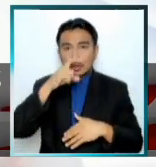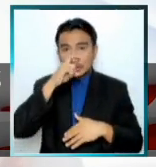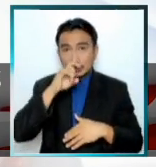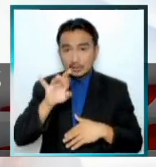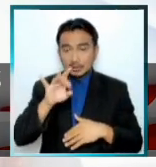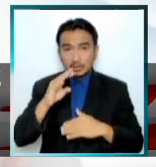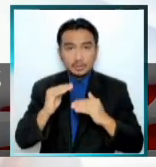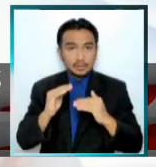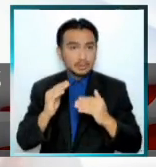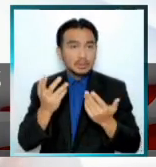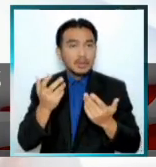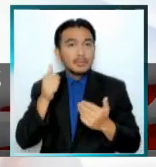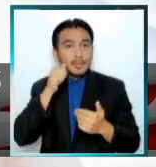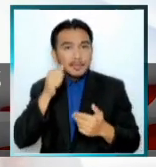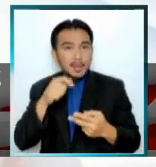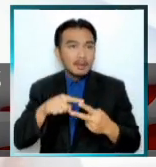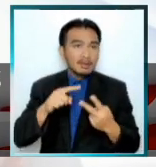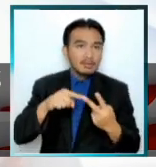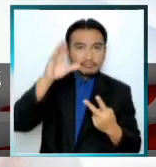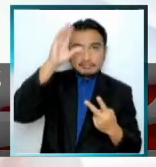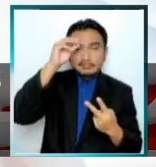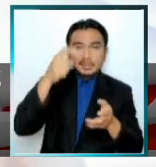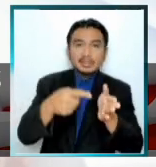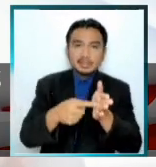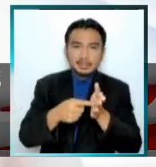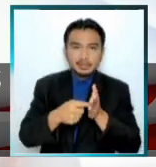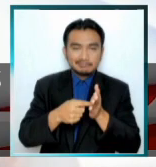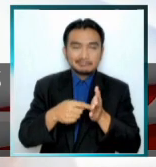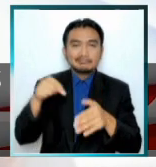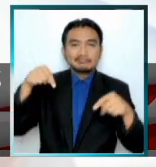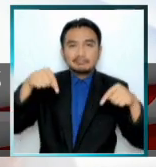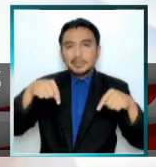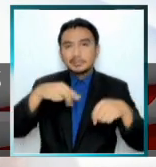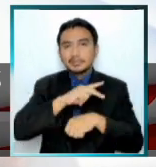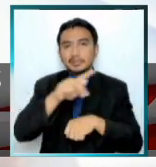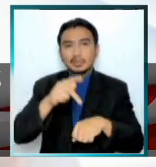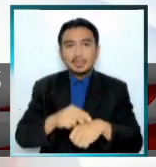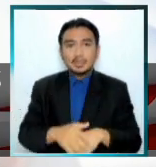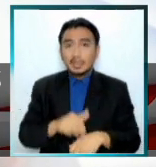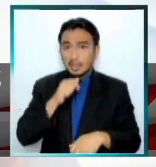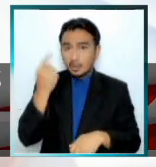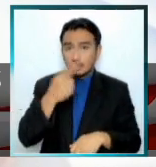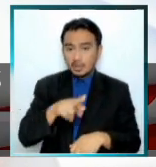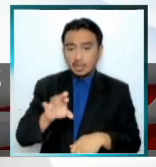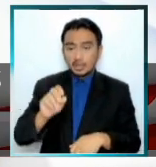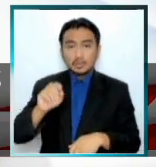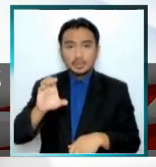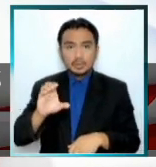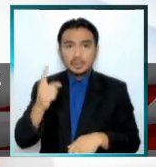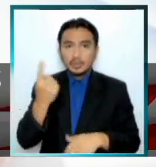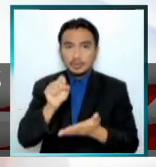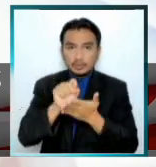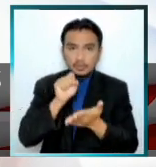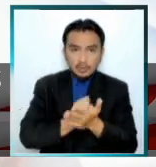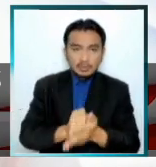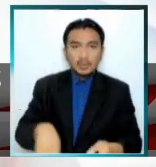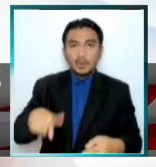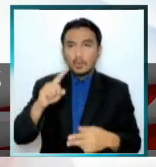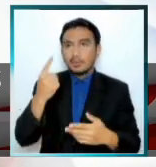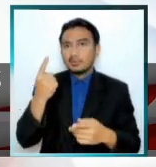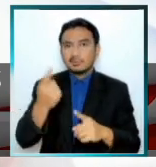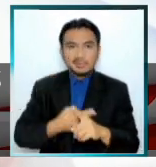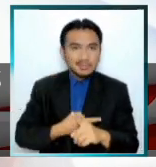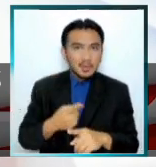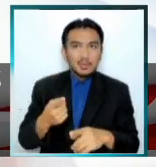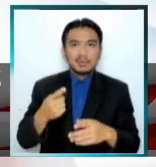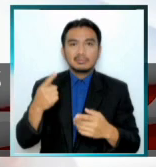male and female, mandatory in our country. Hindi po ROTC lang na isang subject o isang weekend o isang buwan sa